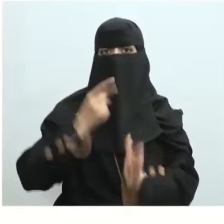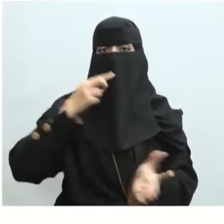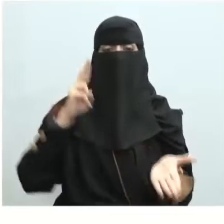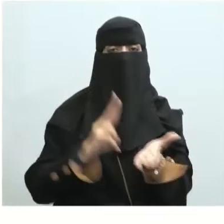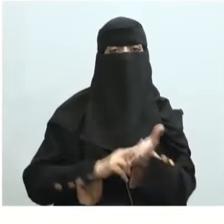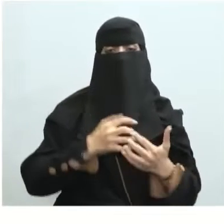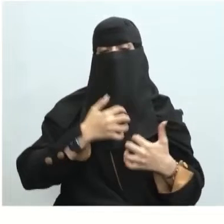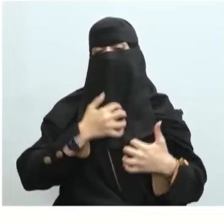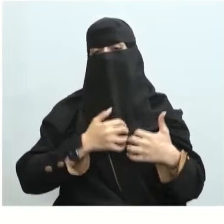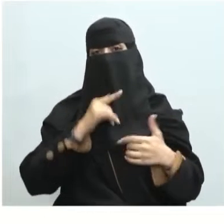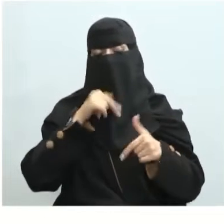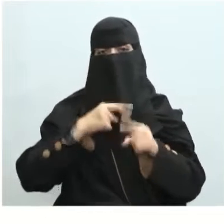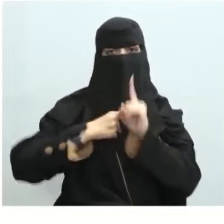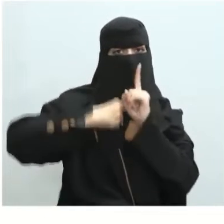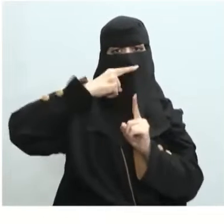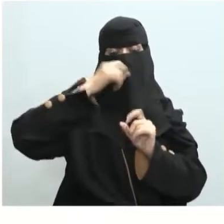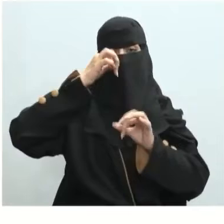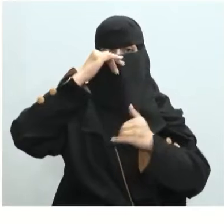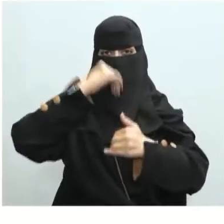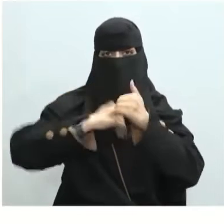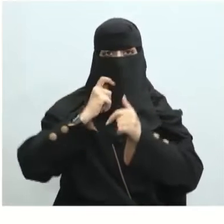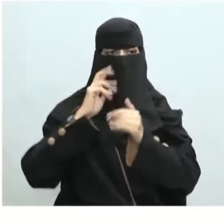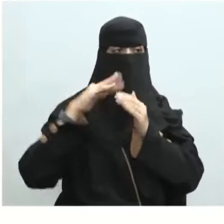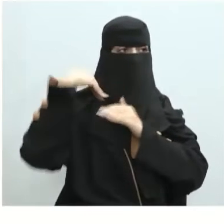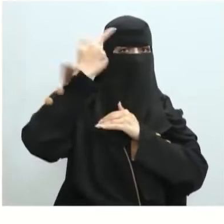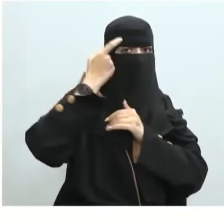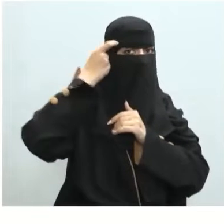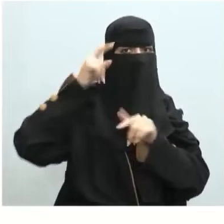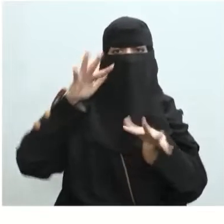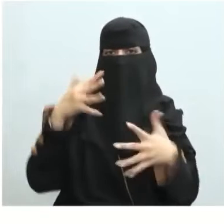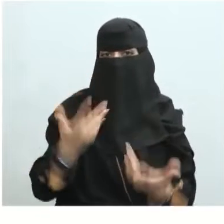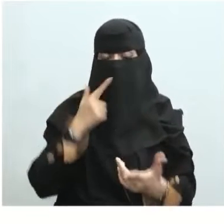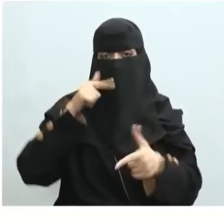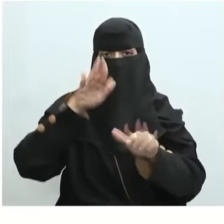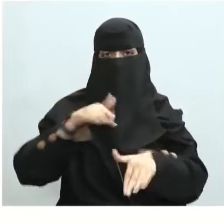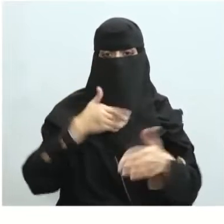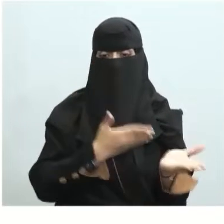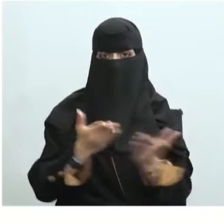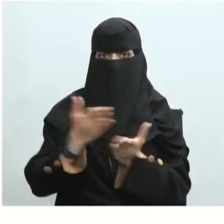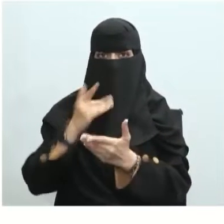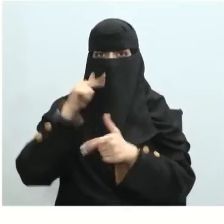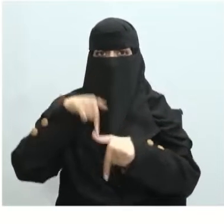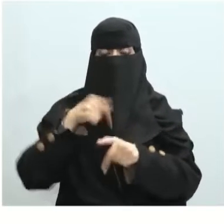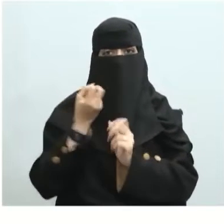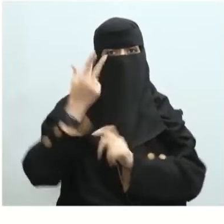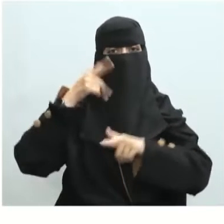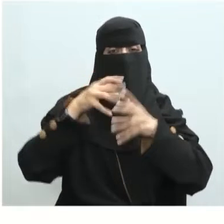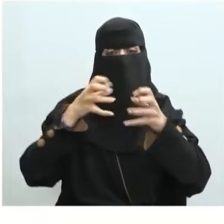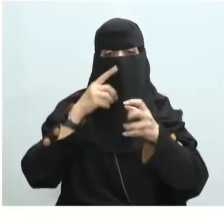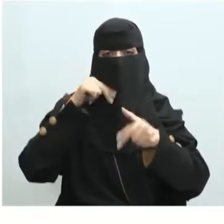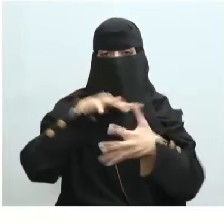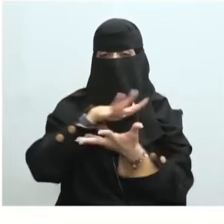العواطف والانفعالات النفسيه والرؤى الشخصيه هذا الهدف وايضا تقديم حلول مبتكره